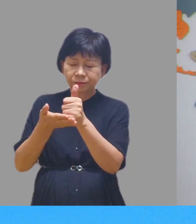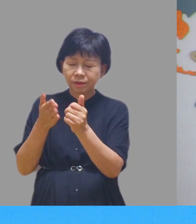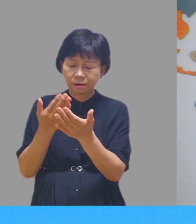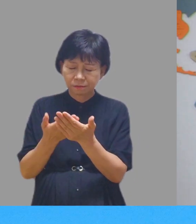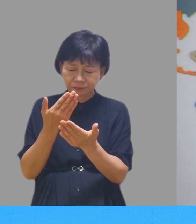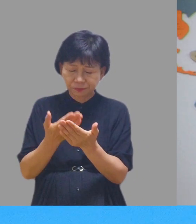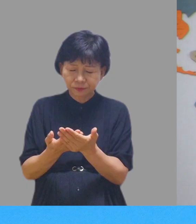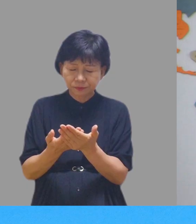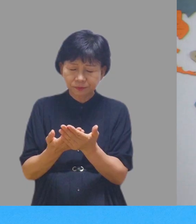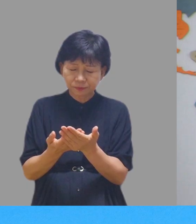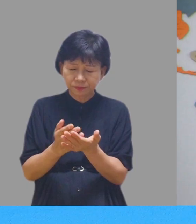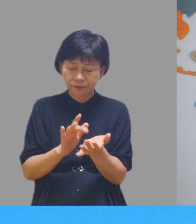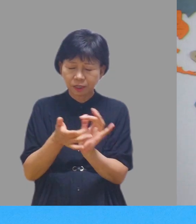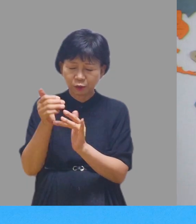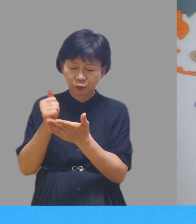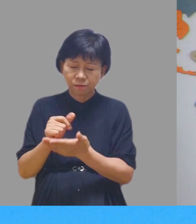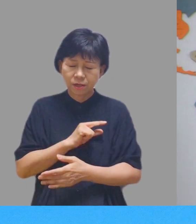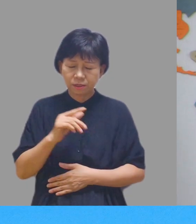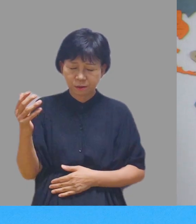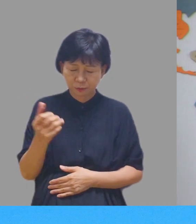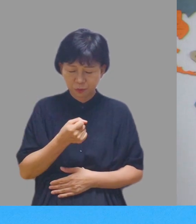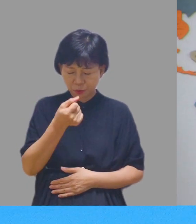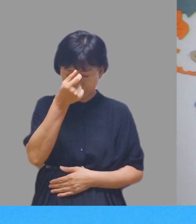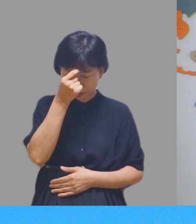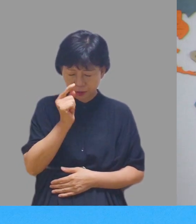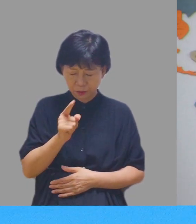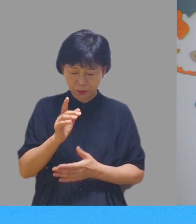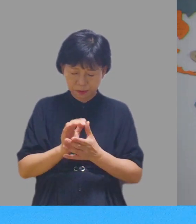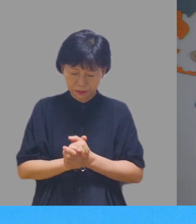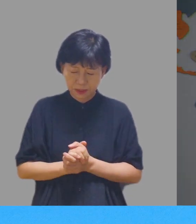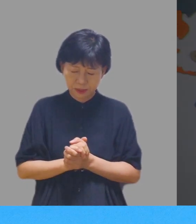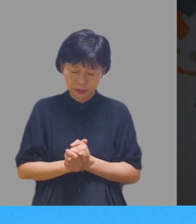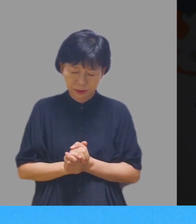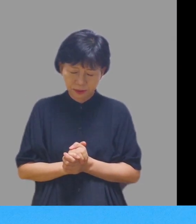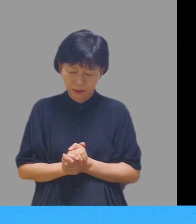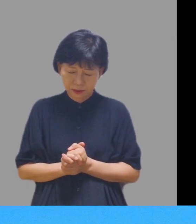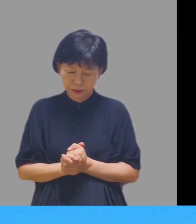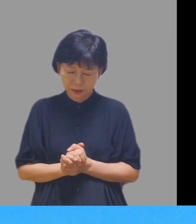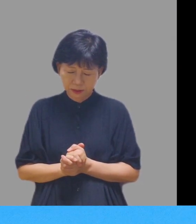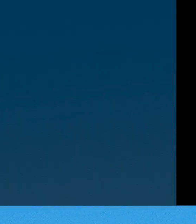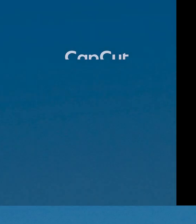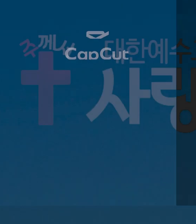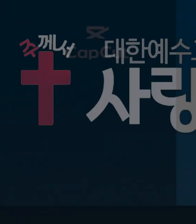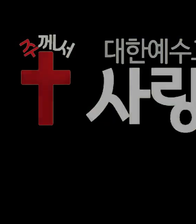되게 하여 주시옵소서. 예수님의 이름으로 기도드립니다. 아멘.